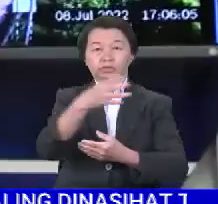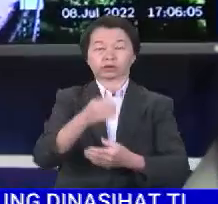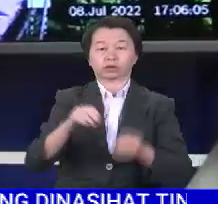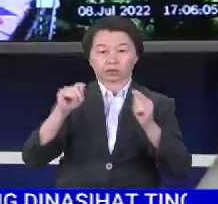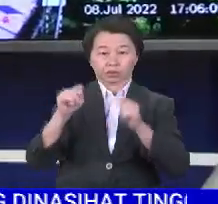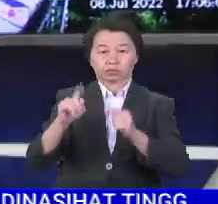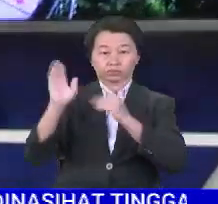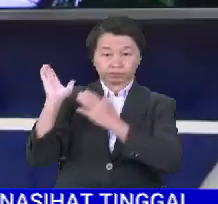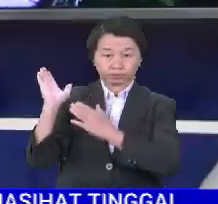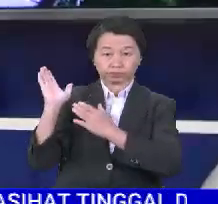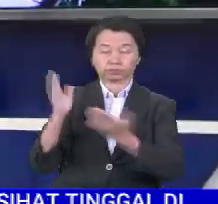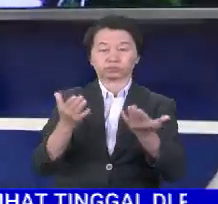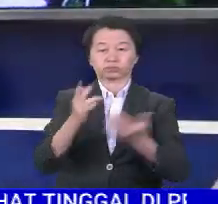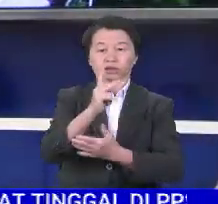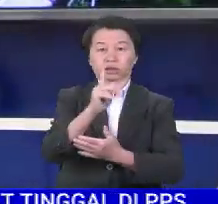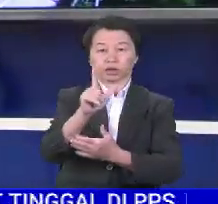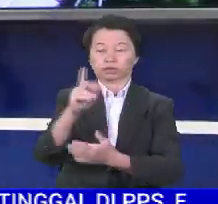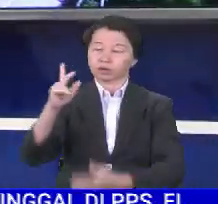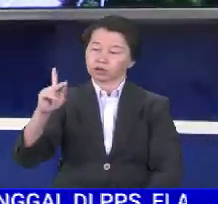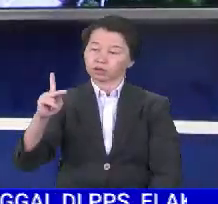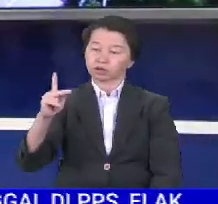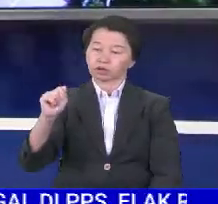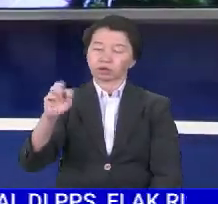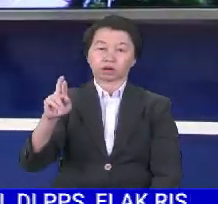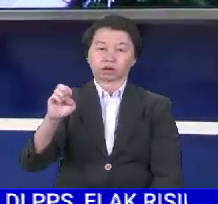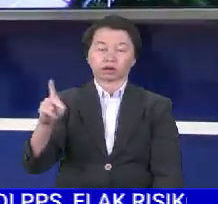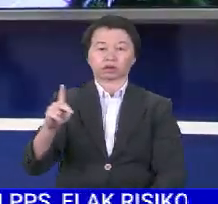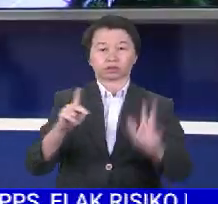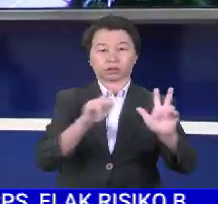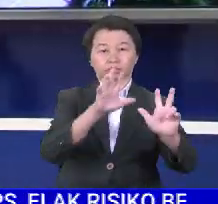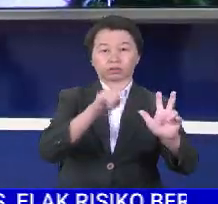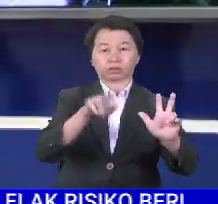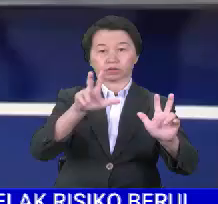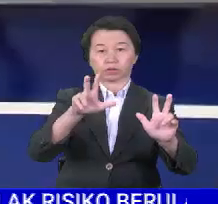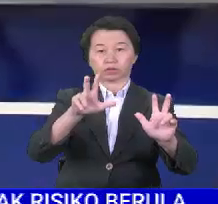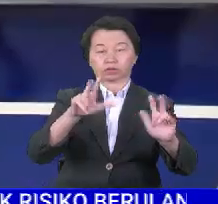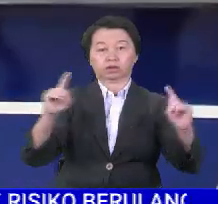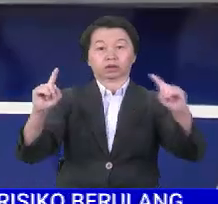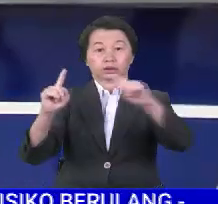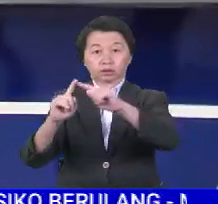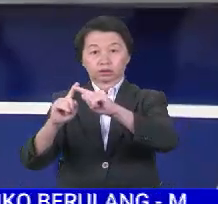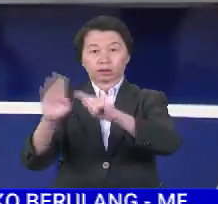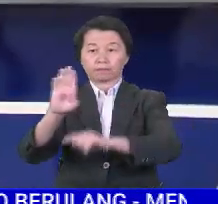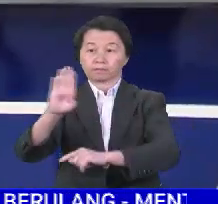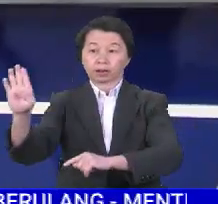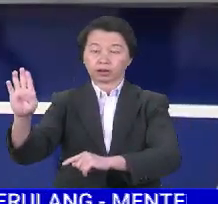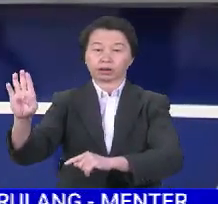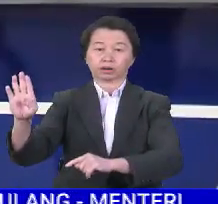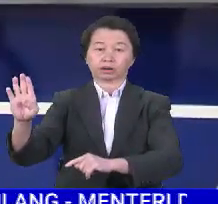pula di lebuh raya Kuala Lumpur Karak di kilometer 35.3 arah ke barat,